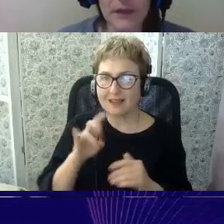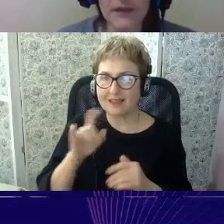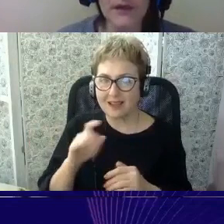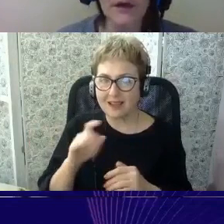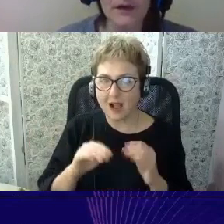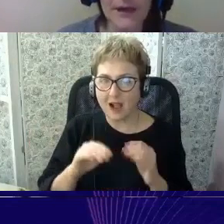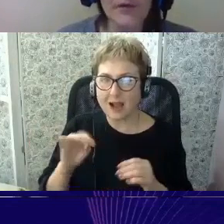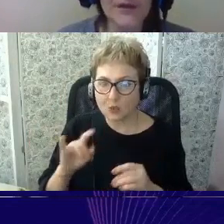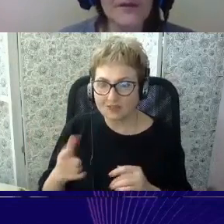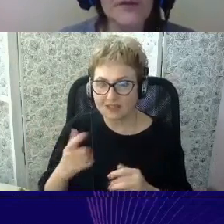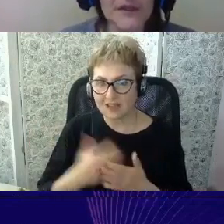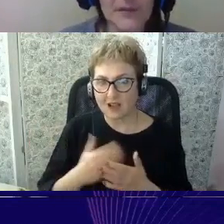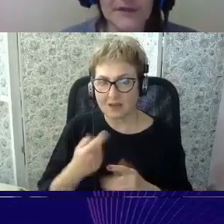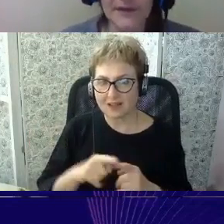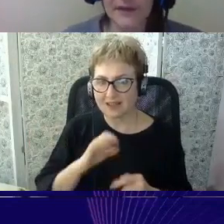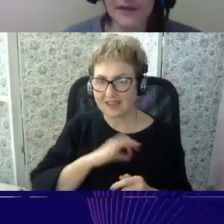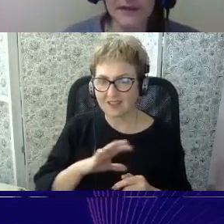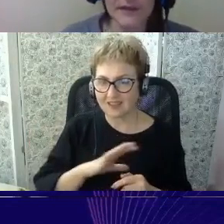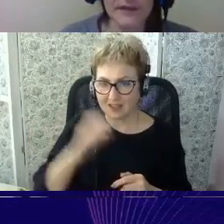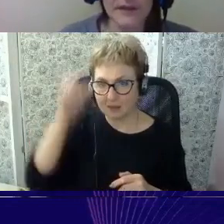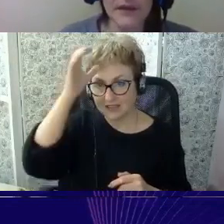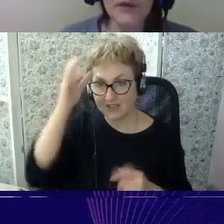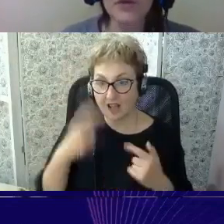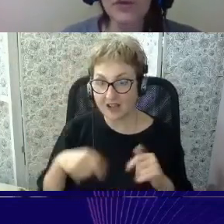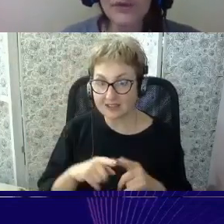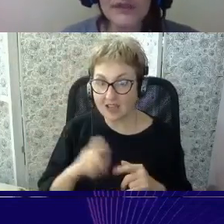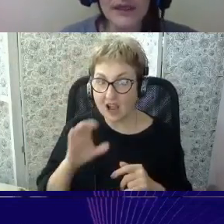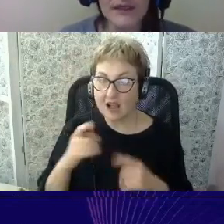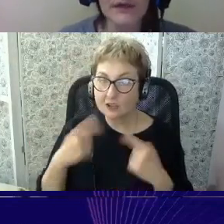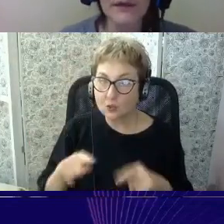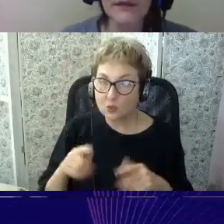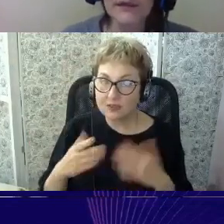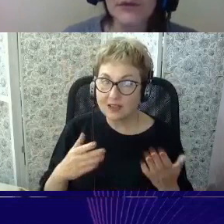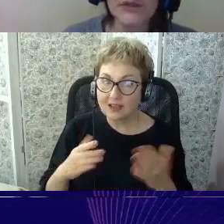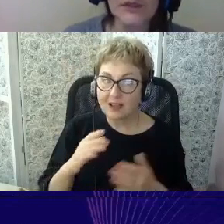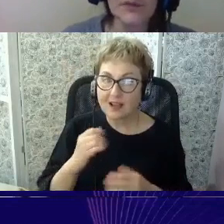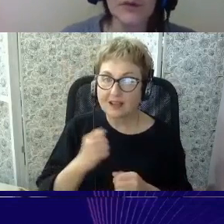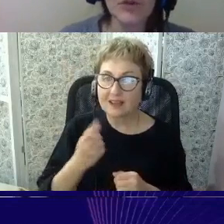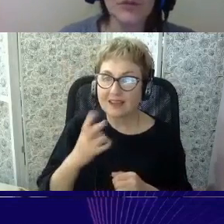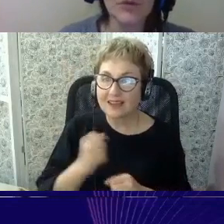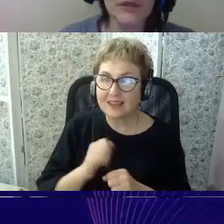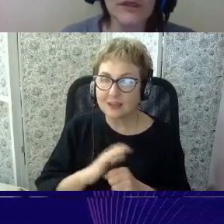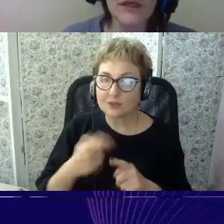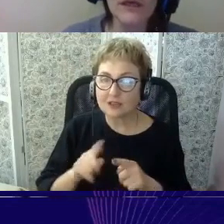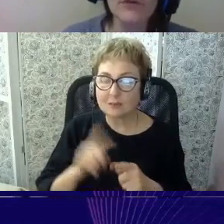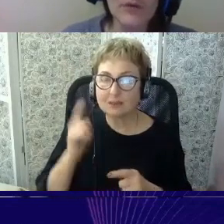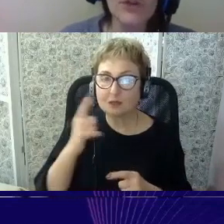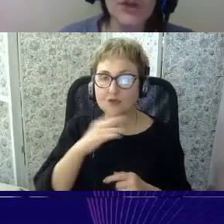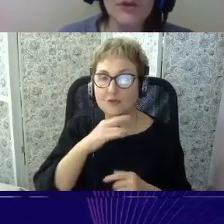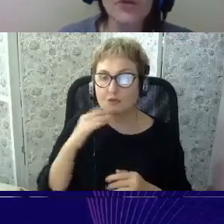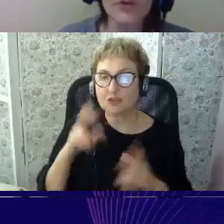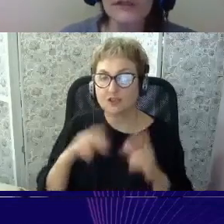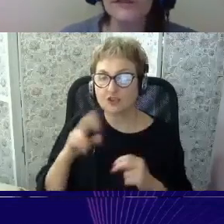оборудовать, да, и якобы это невыгодно образовательной организации. С другой стороны, не делается это, потому что многие, ну,